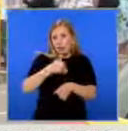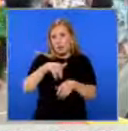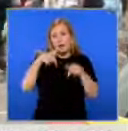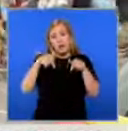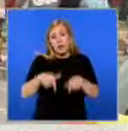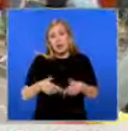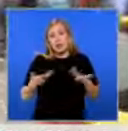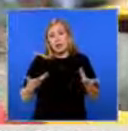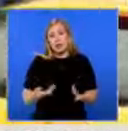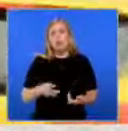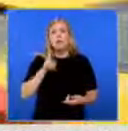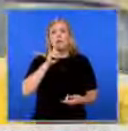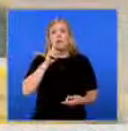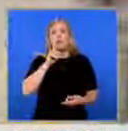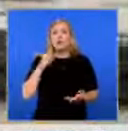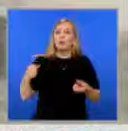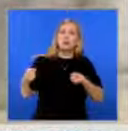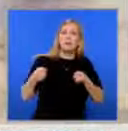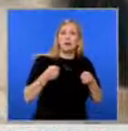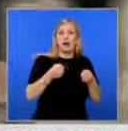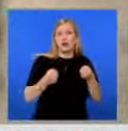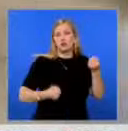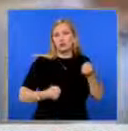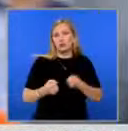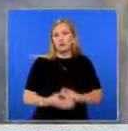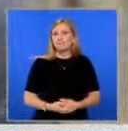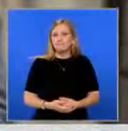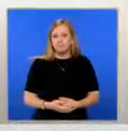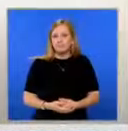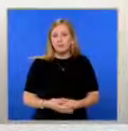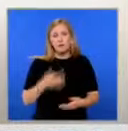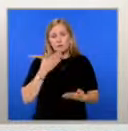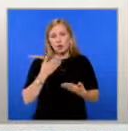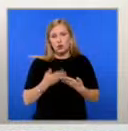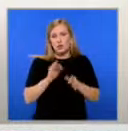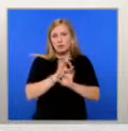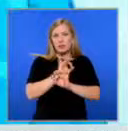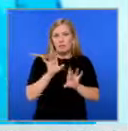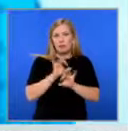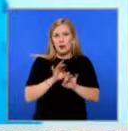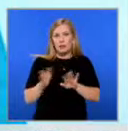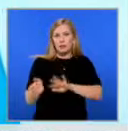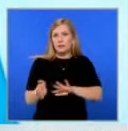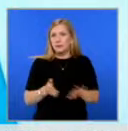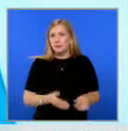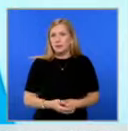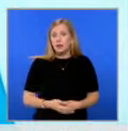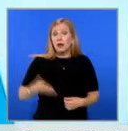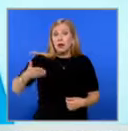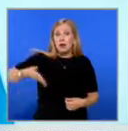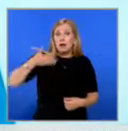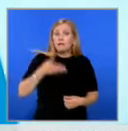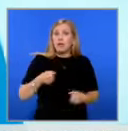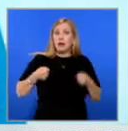филип на пешеходна пътека е бил прегазен благодаря ти за включването влак